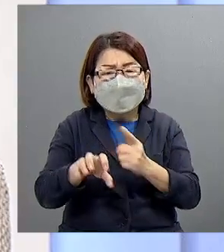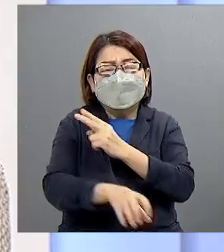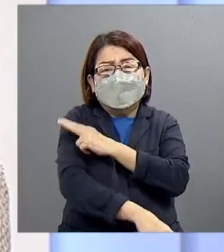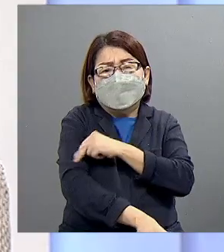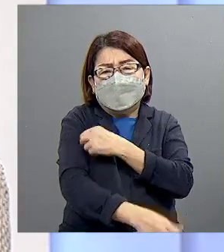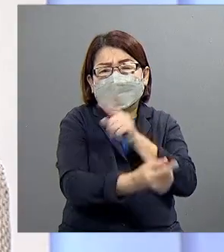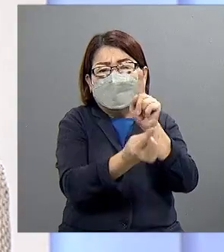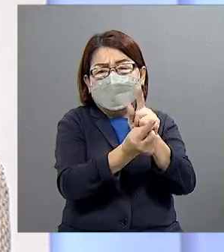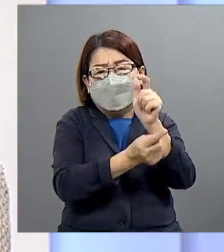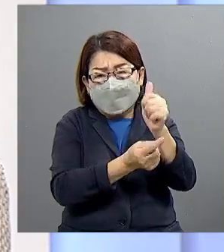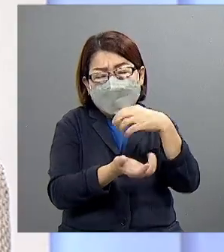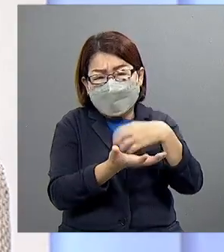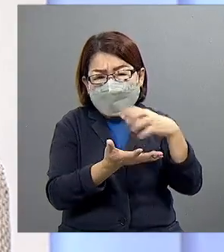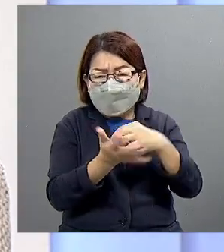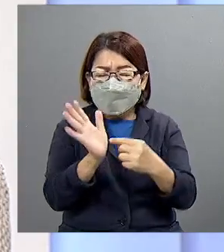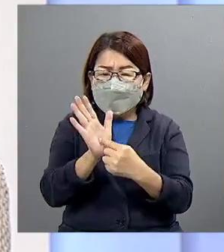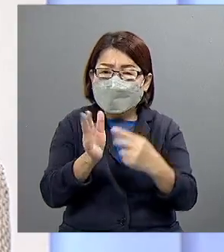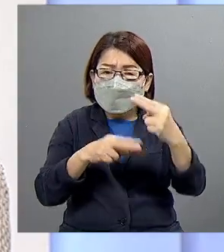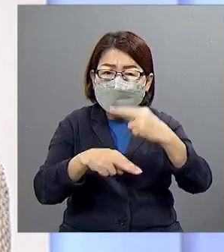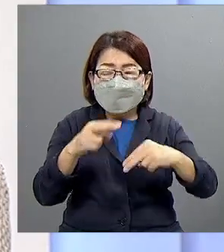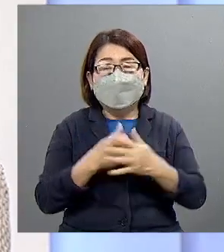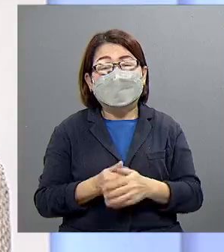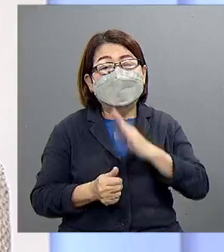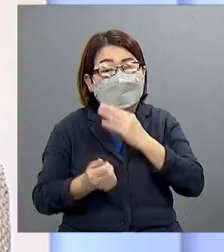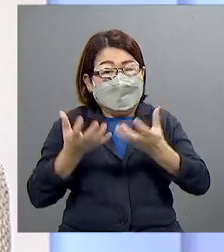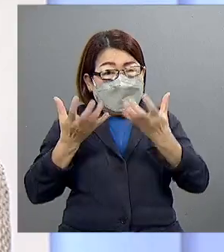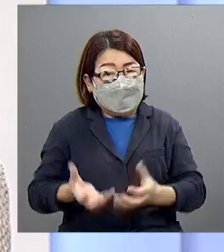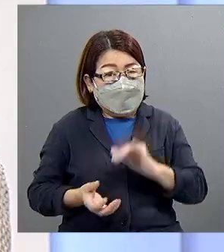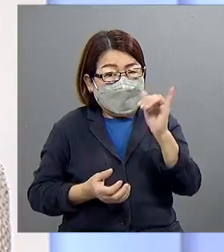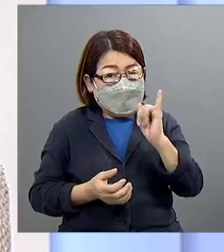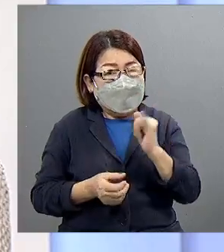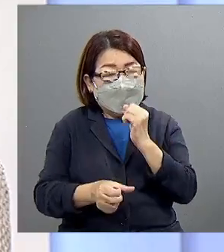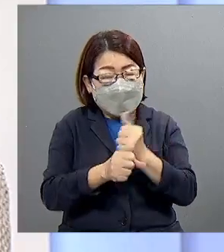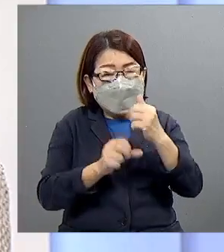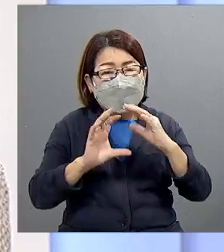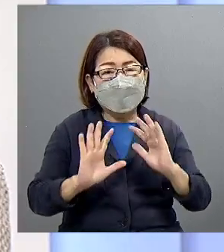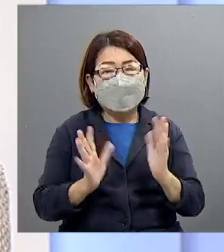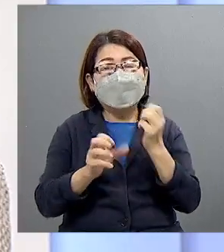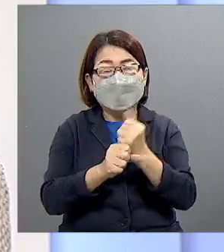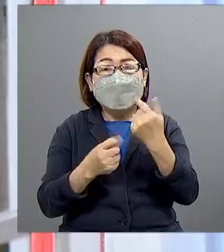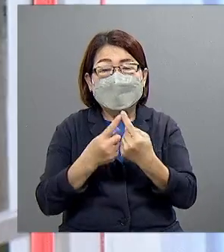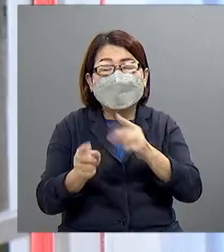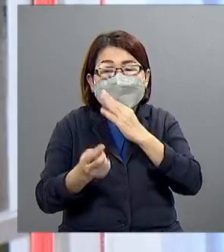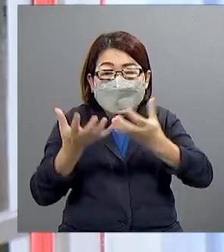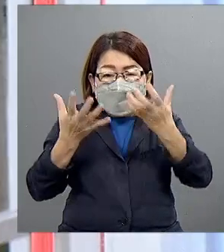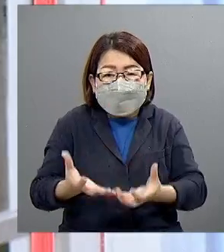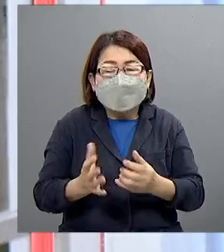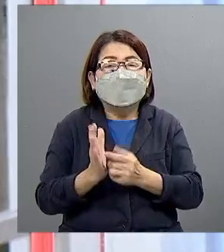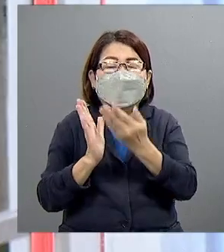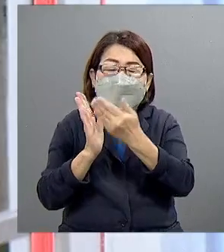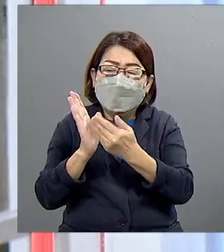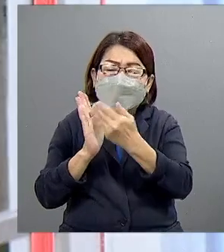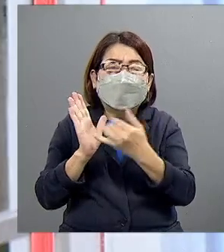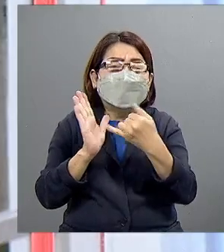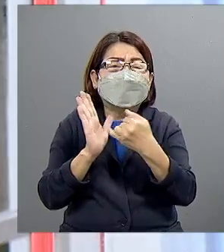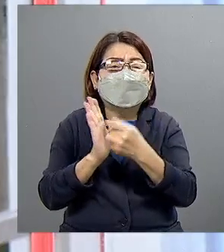งมันมีวิธีการรักษาอยู่หรือถ้าเกิดว่ามันรุนแรงจริงๆการผ่าตัดนั้นก็ไม่น่ากลัวเพราะว่าเป็นการผ่าตัดย่อยนะครับ ใครที่ว่างๆอยู่นะคุณผู้ช